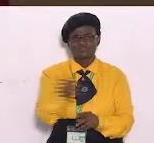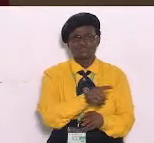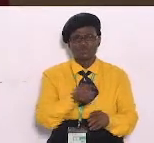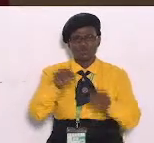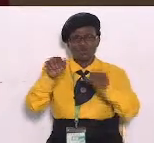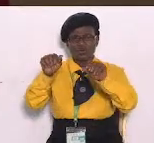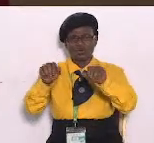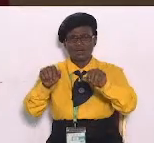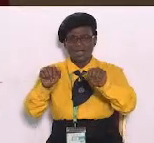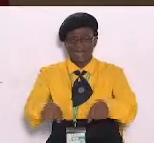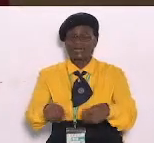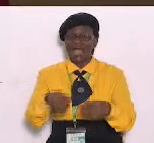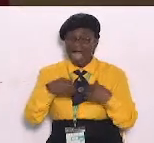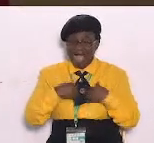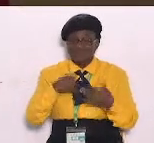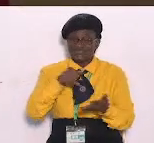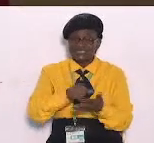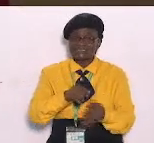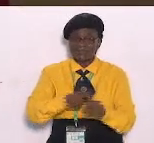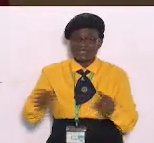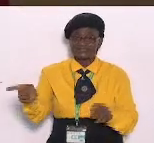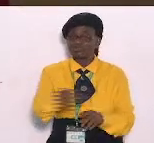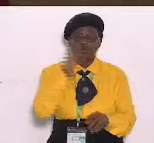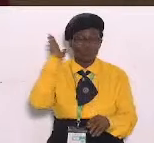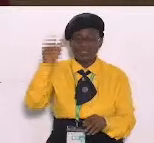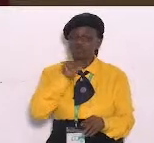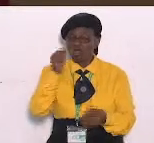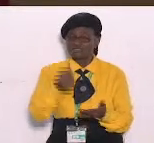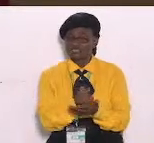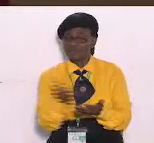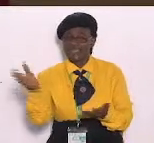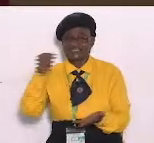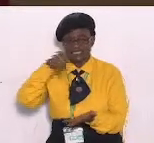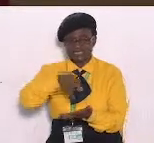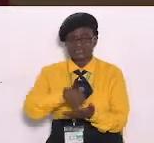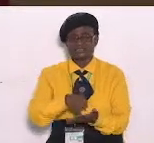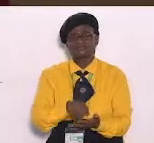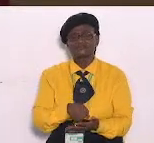l'argent vous pouvez laavir mais vous ne pouvez pas le